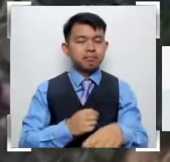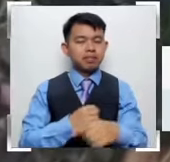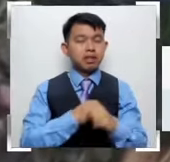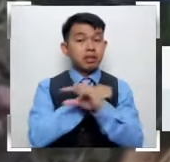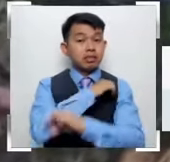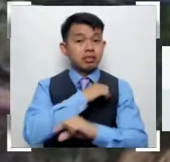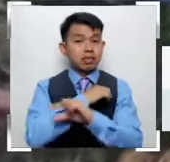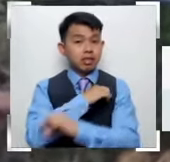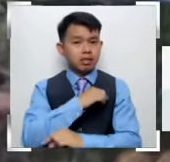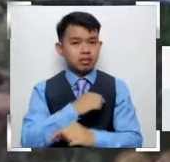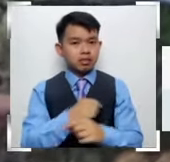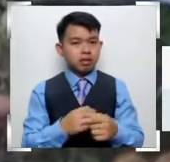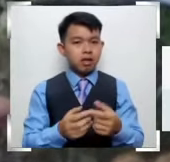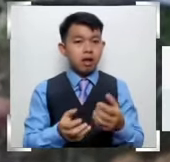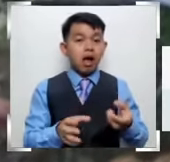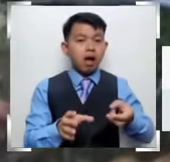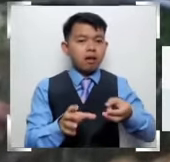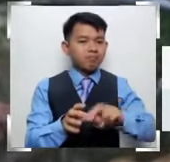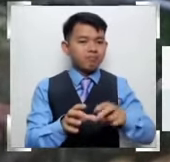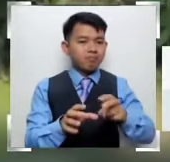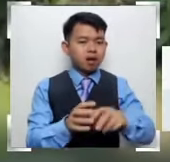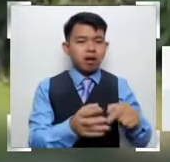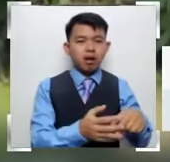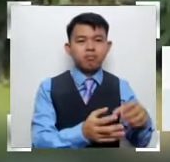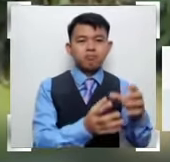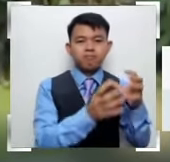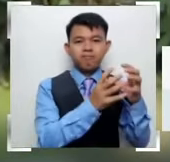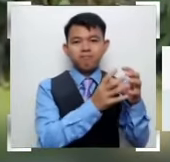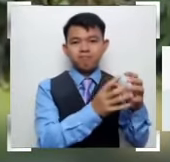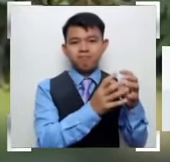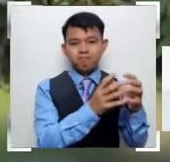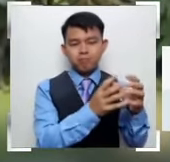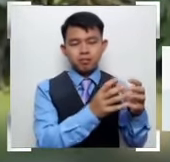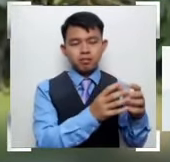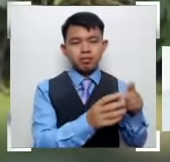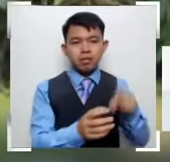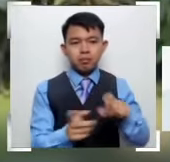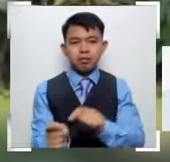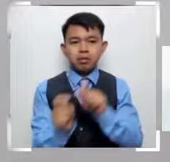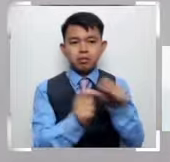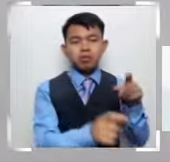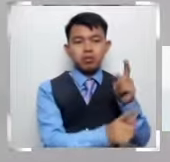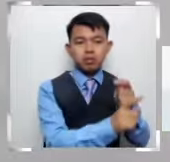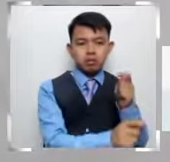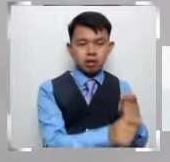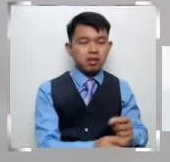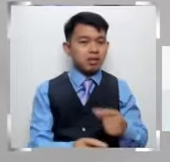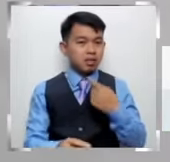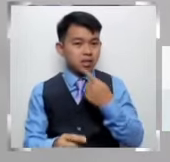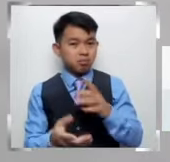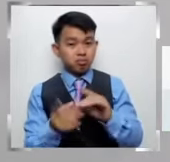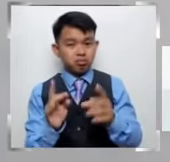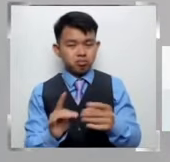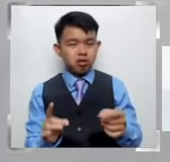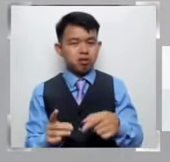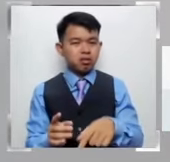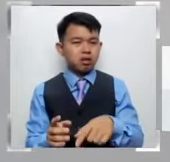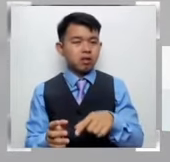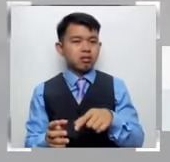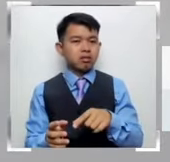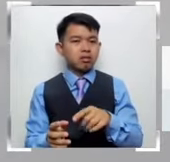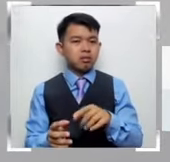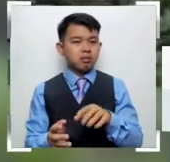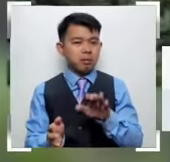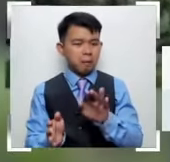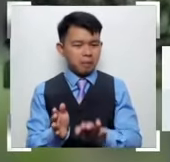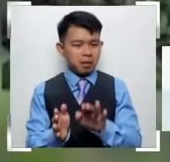nyog na ililipat sana sa isang truck. Batay sa investigasyon, nawalan umano ng preno ang jeep sa pababang bahagi ng highway. Sa bubong